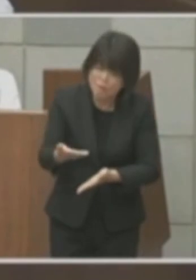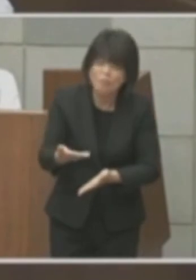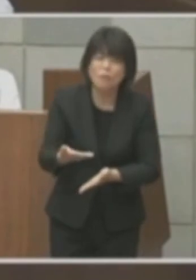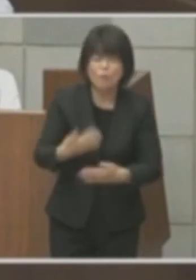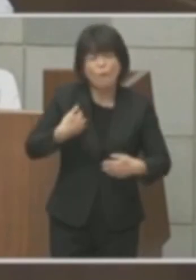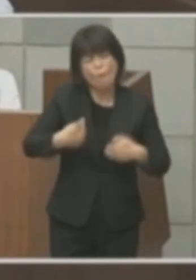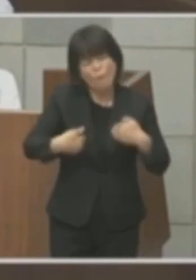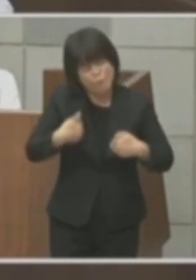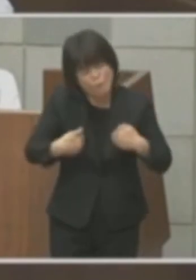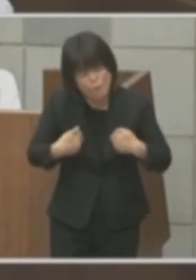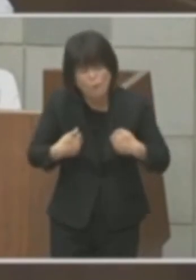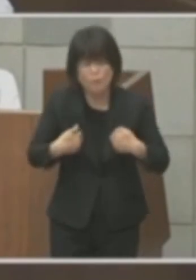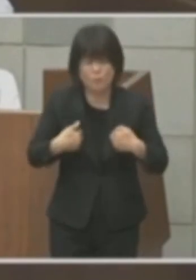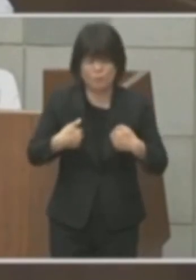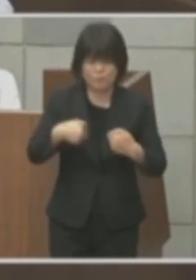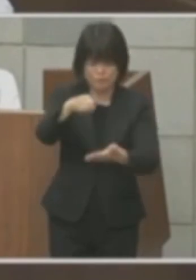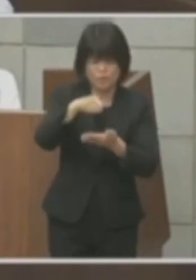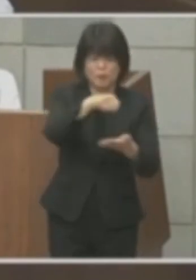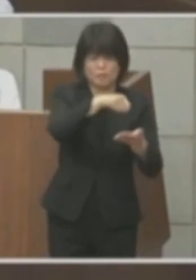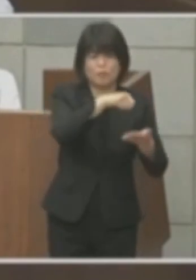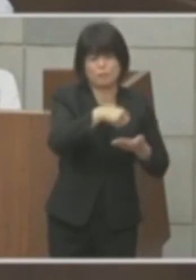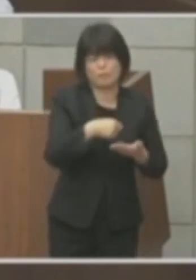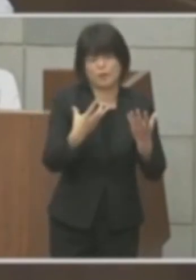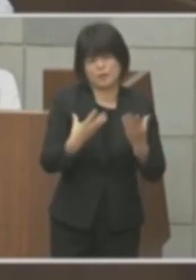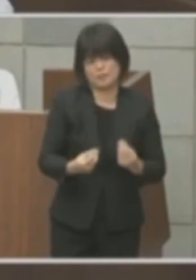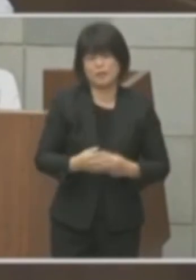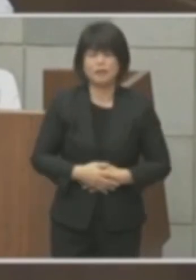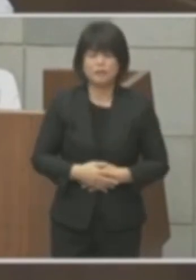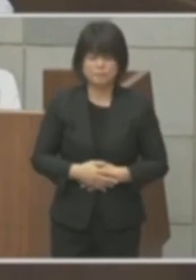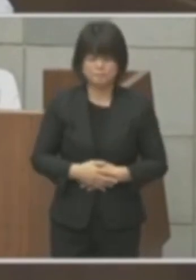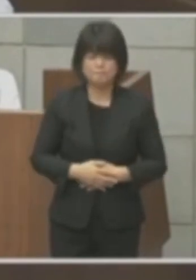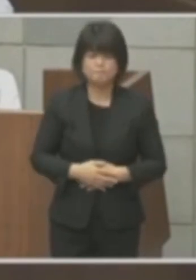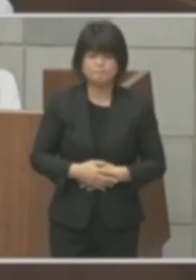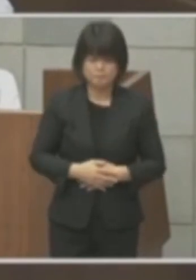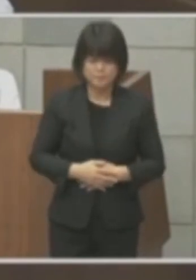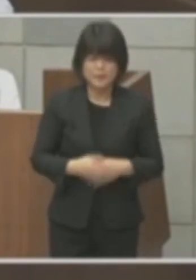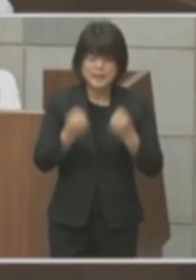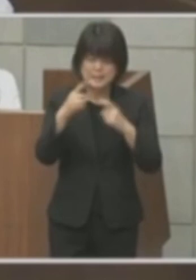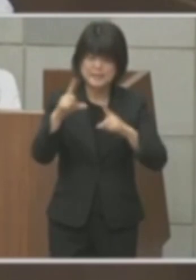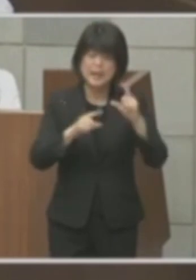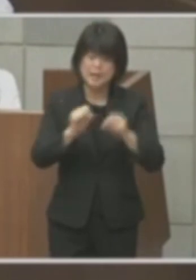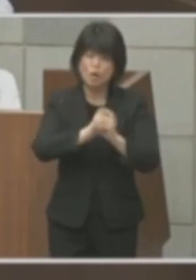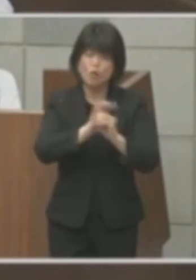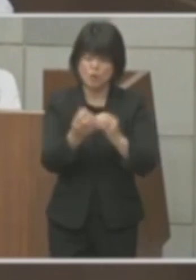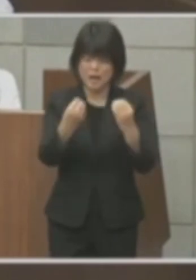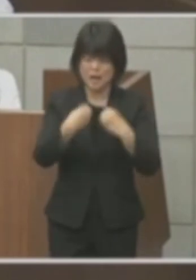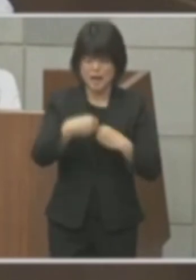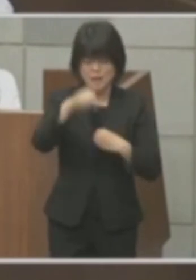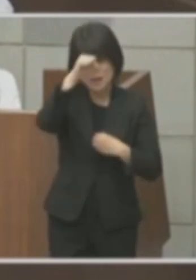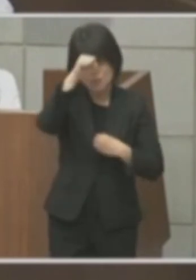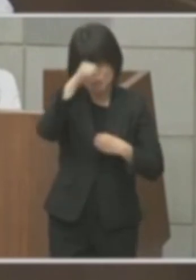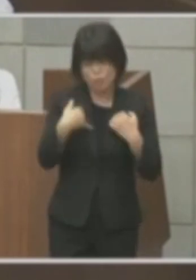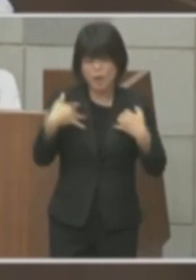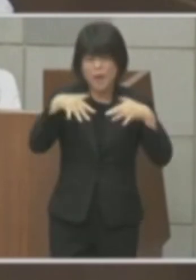くの喜びの声もいただいております。以上のように、新型コロナウイルス感染症の影